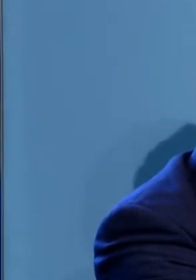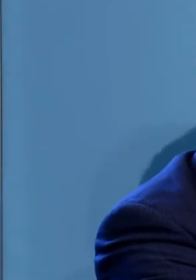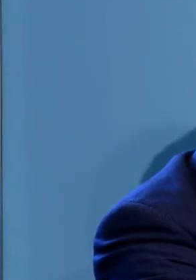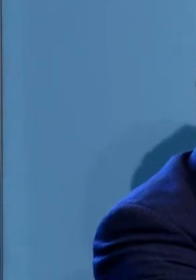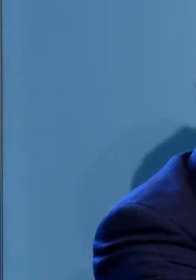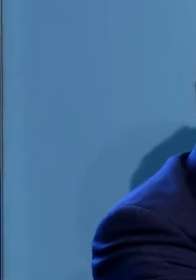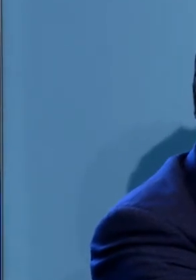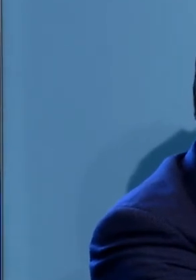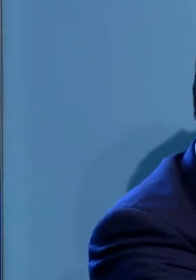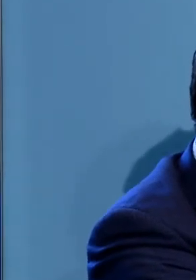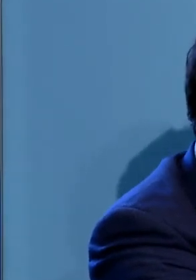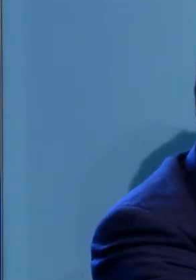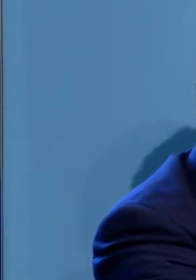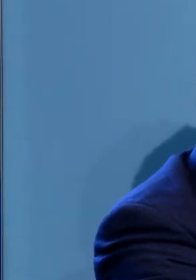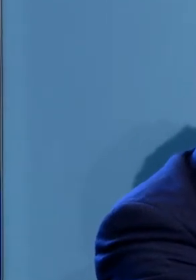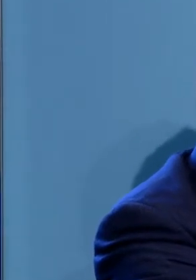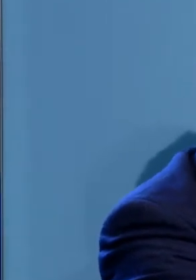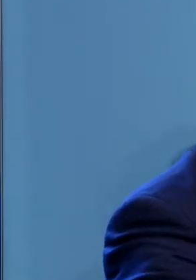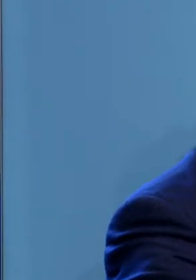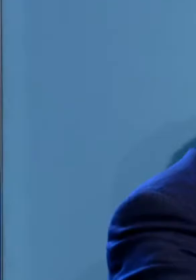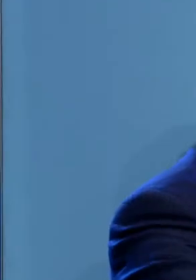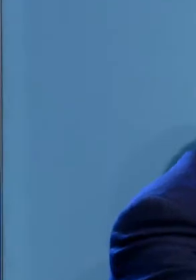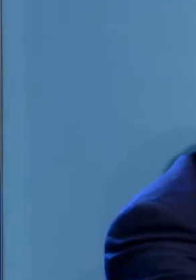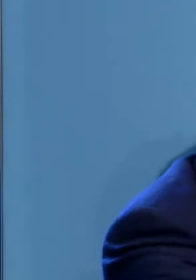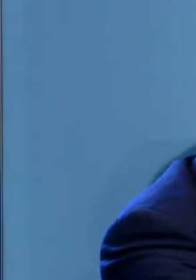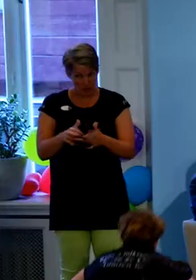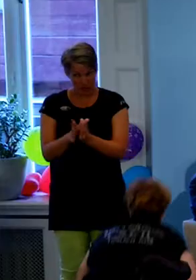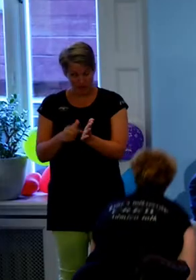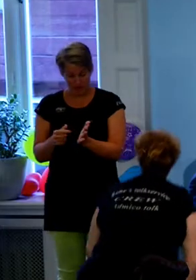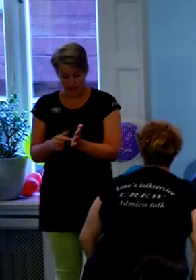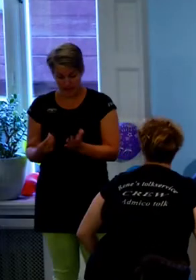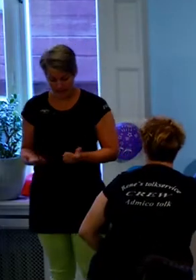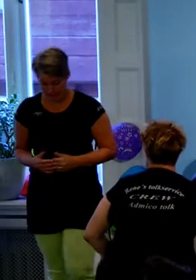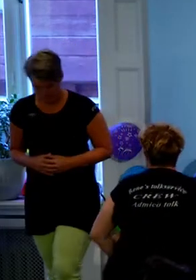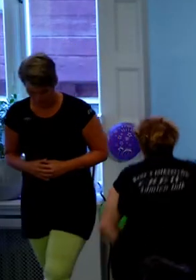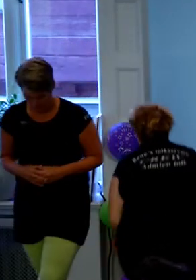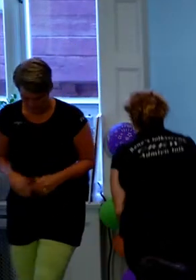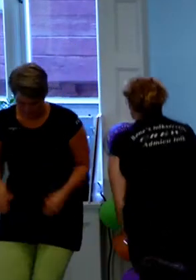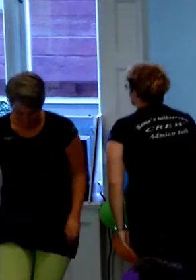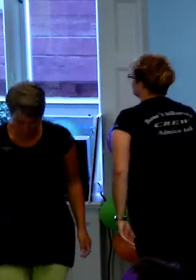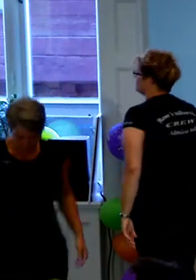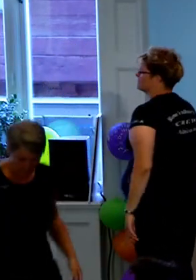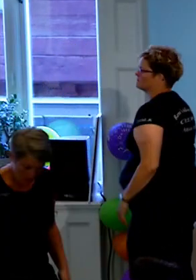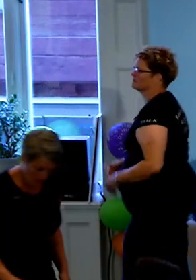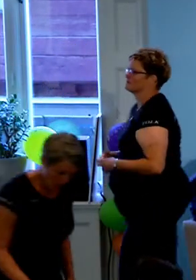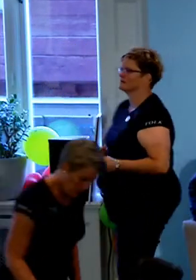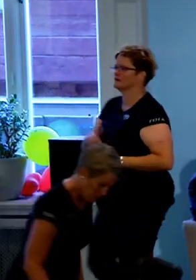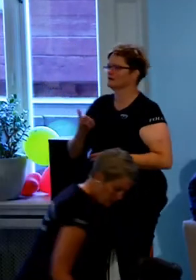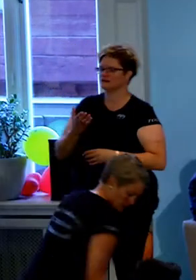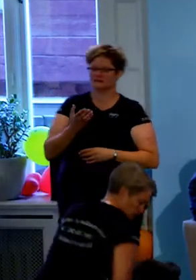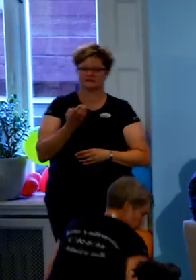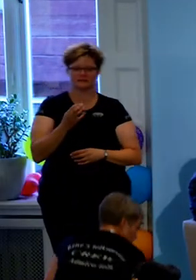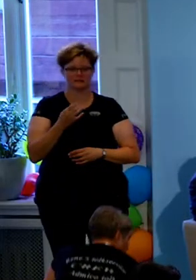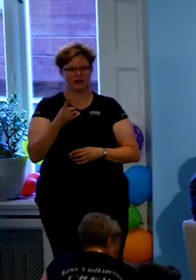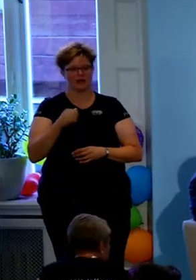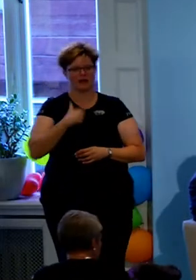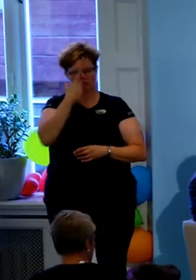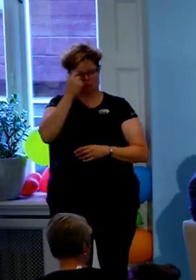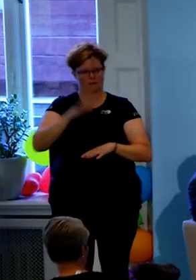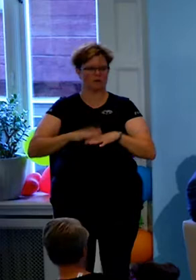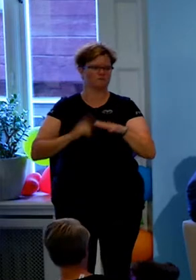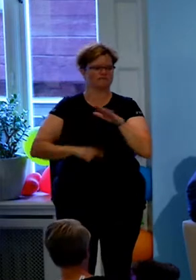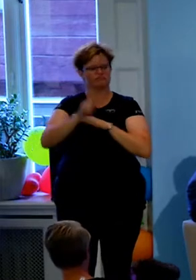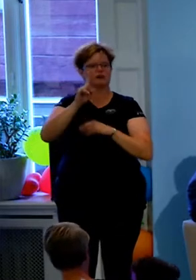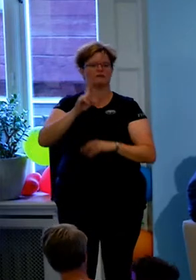farligt. Är ni med på ditt resonemang? Jag tror på ett uppsving för humanismen. I och med att så många jobb förmodligen kommer